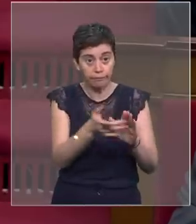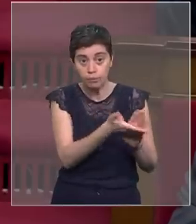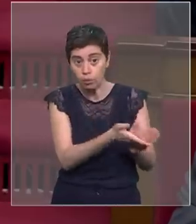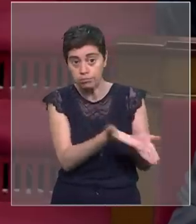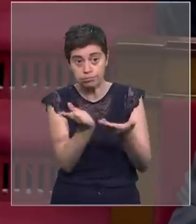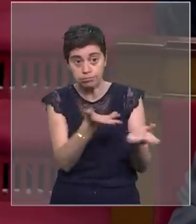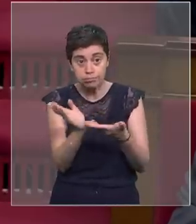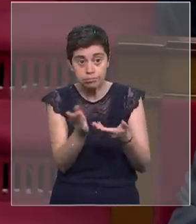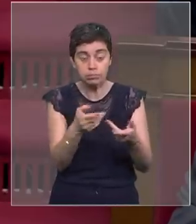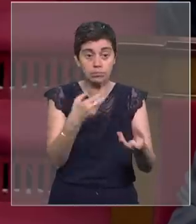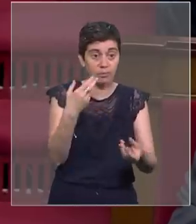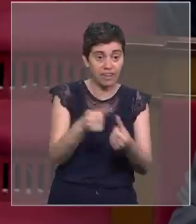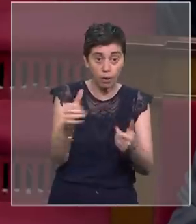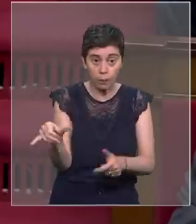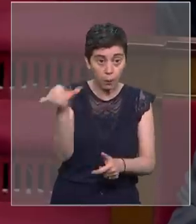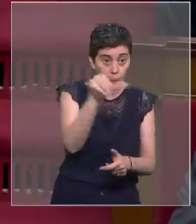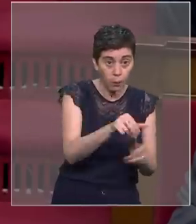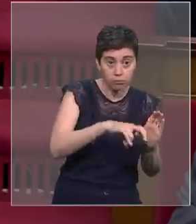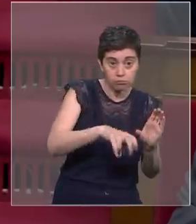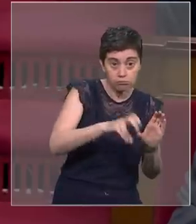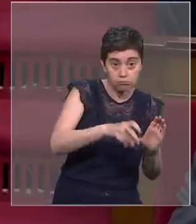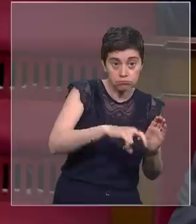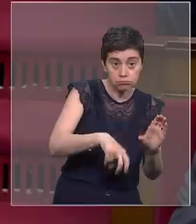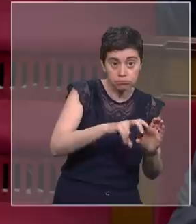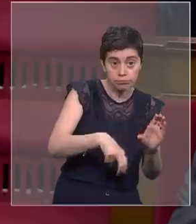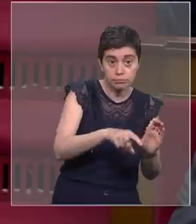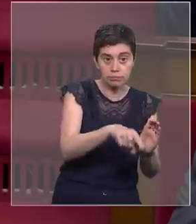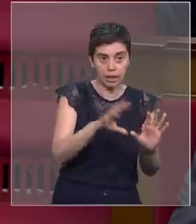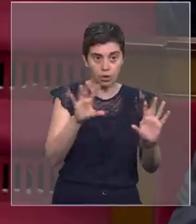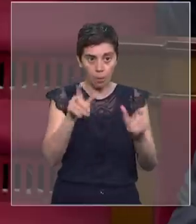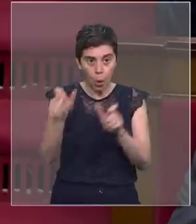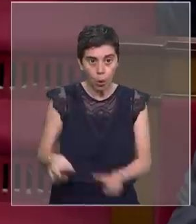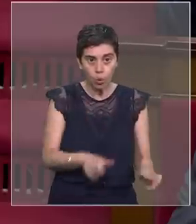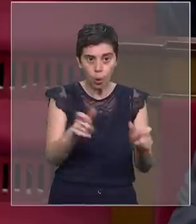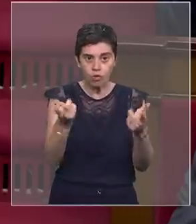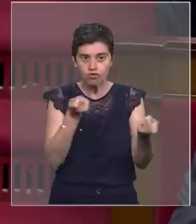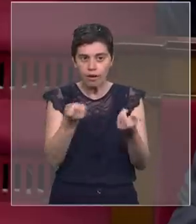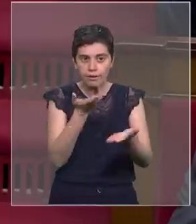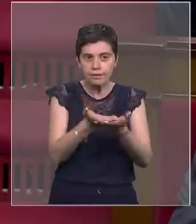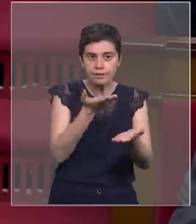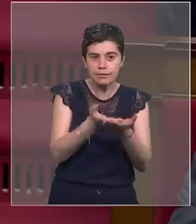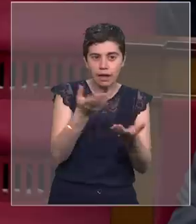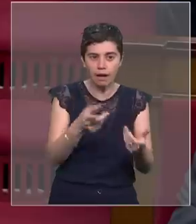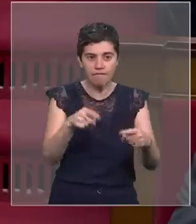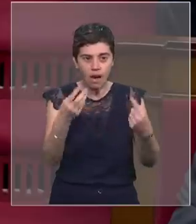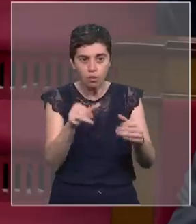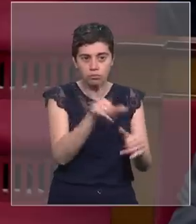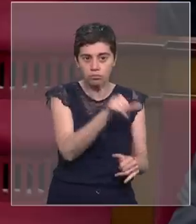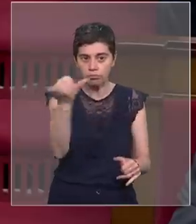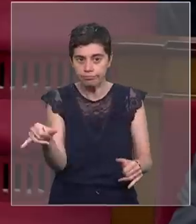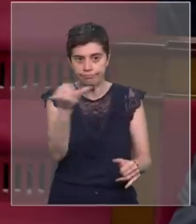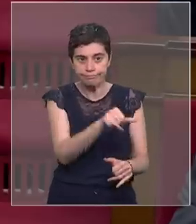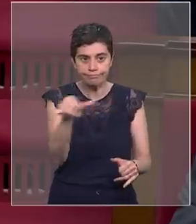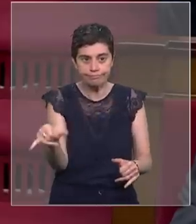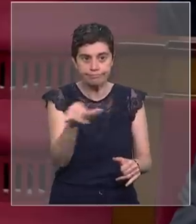projections sur le territoire. Et aujourd'hui, donc, on est dans l'incapacité de suivre efficacement leurs mouvements. Donc ma question est